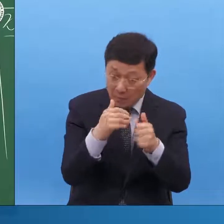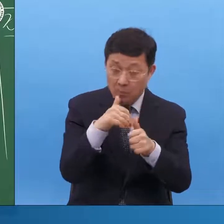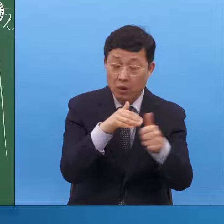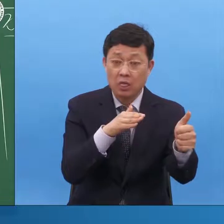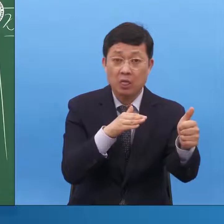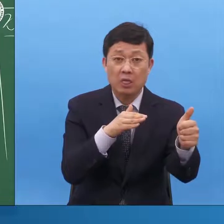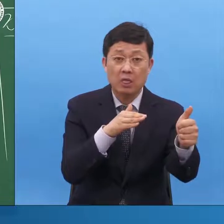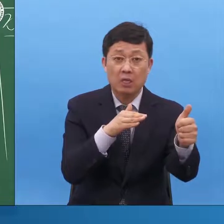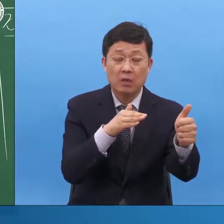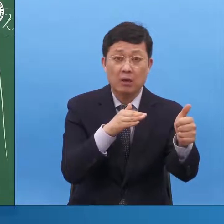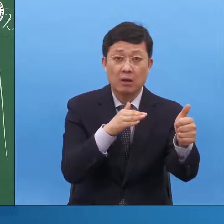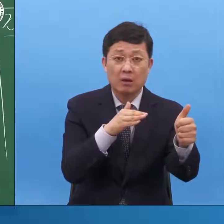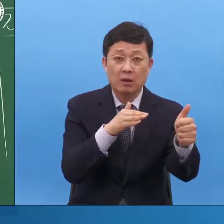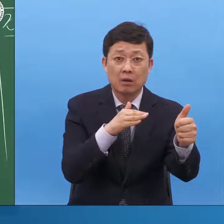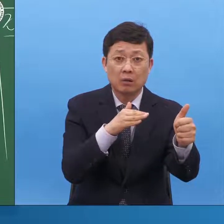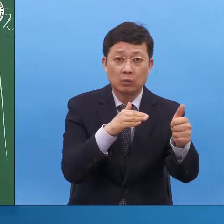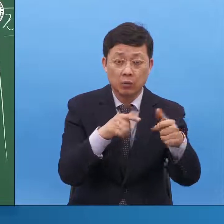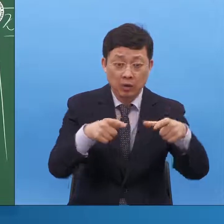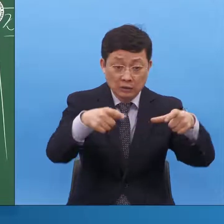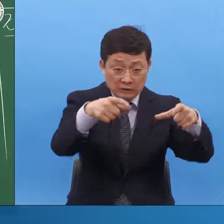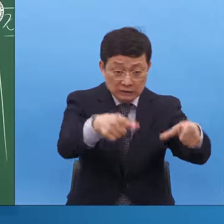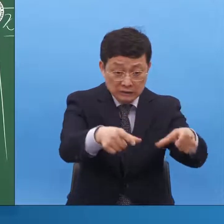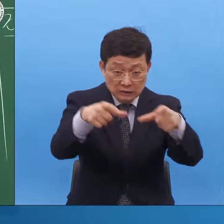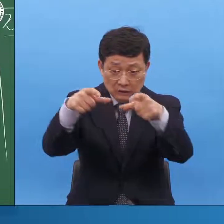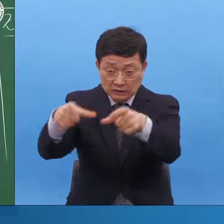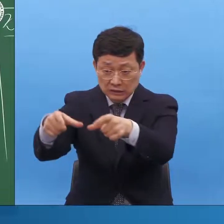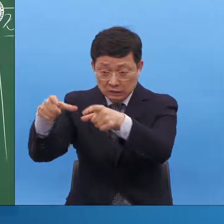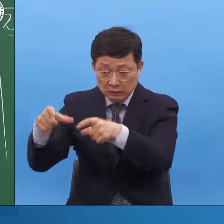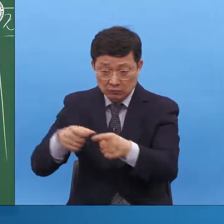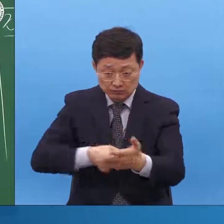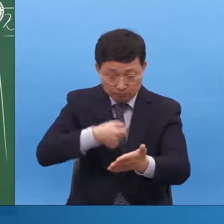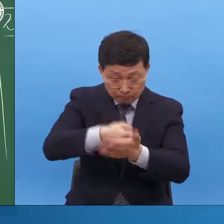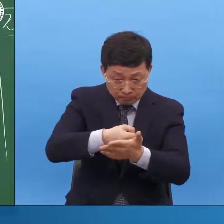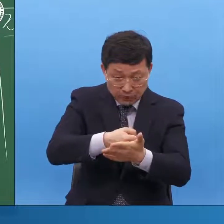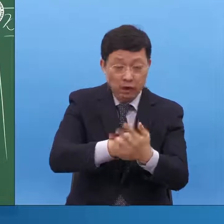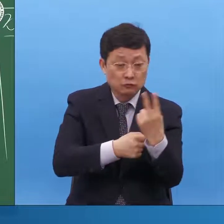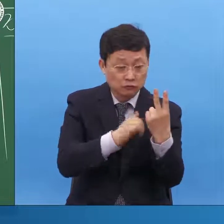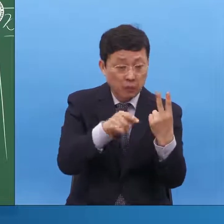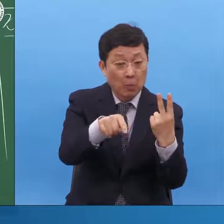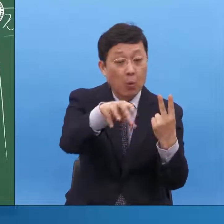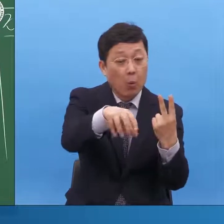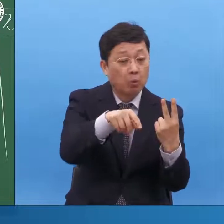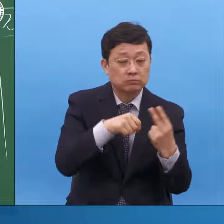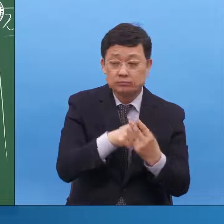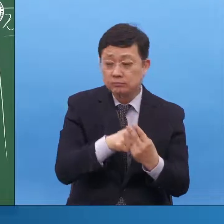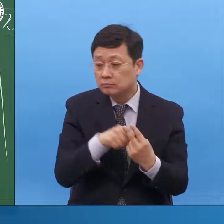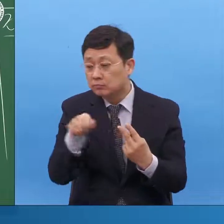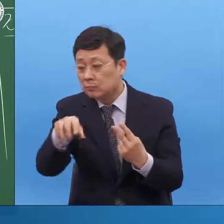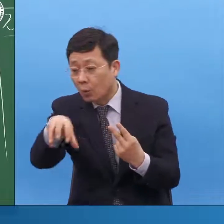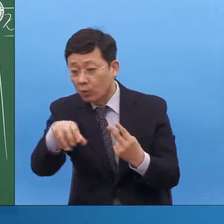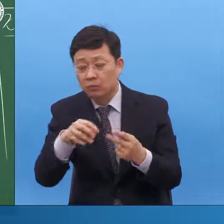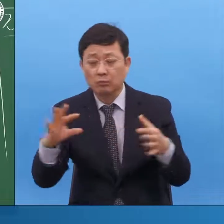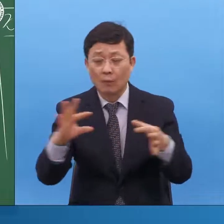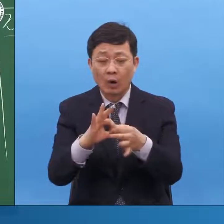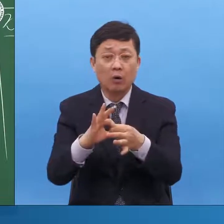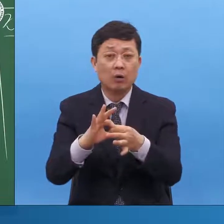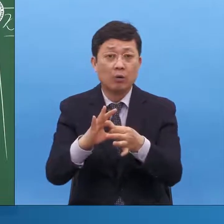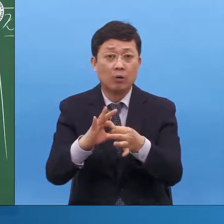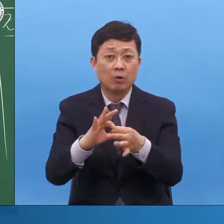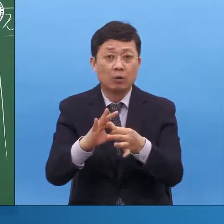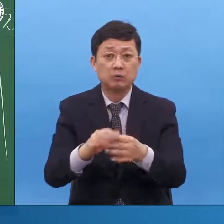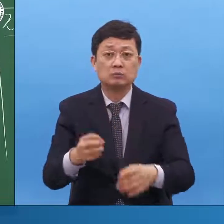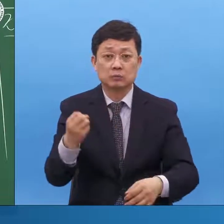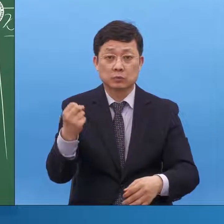that? 그리고 지역 현장으로 보내셨다. And he sent them out to the regional fields. 그리고 하신 말씀이 하나님의